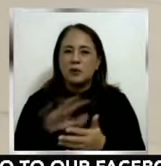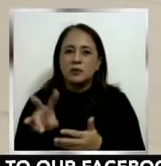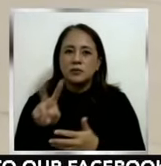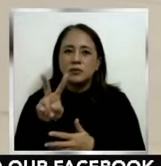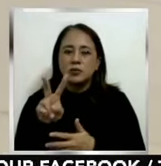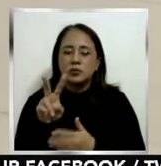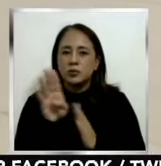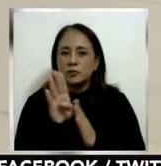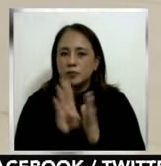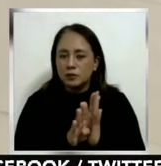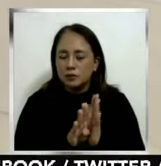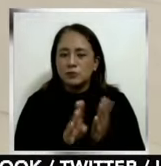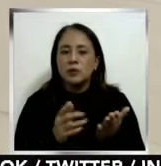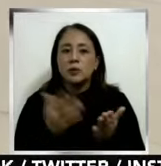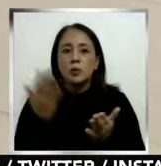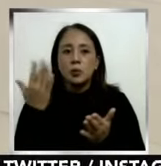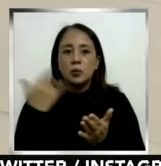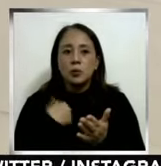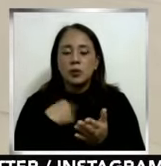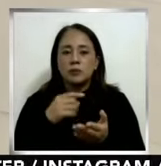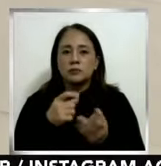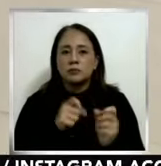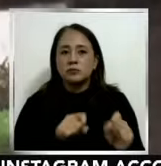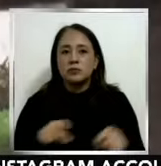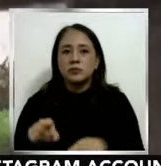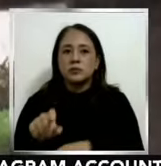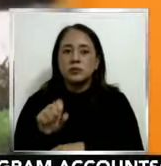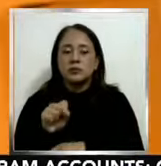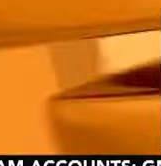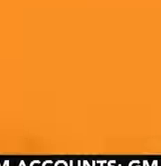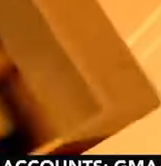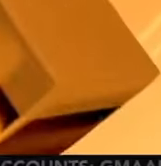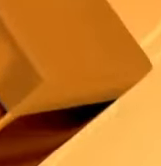piso dahil sa bentahan ng securities.